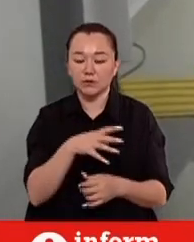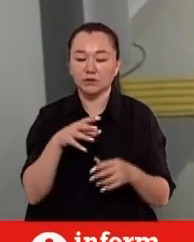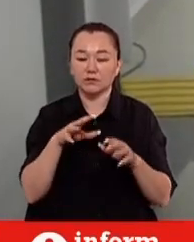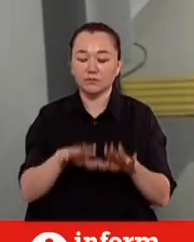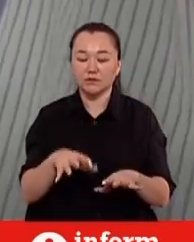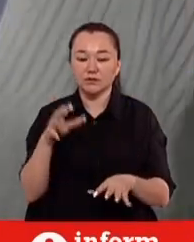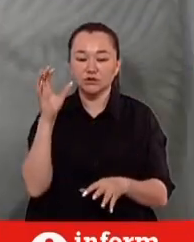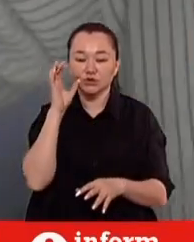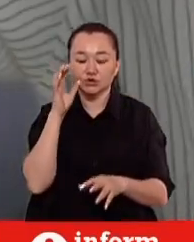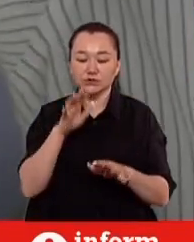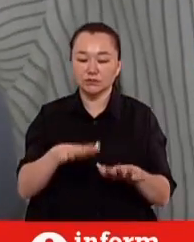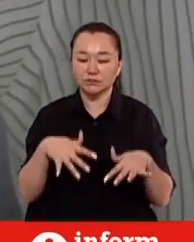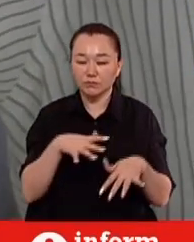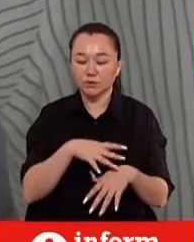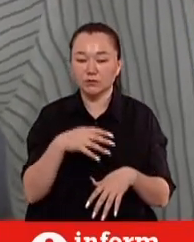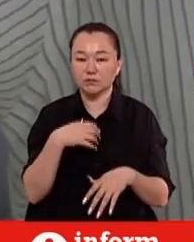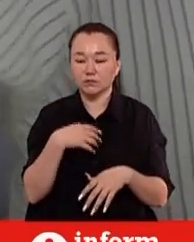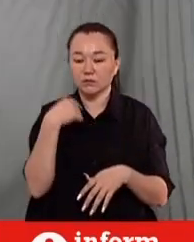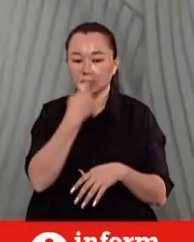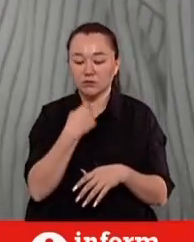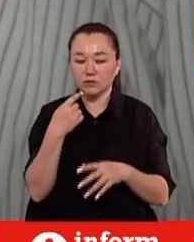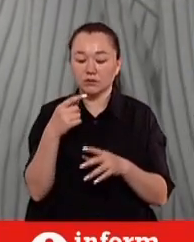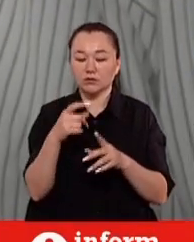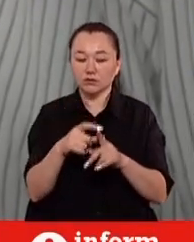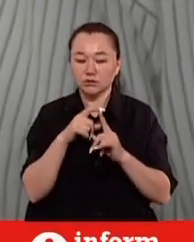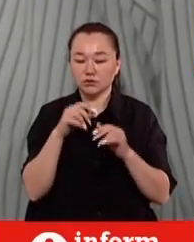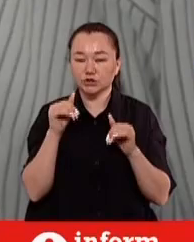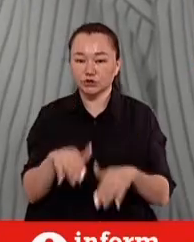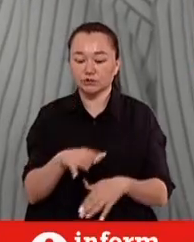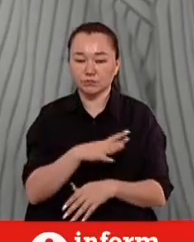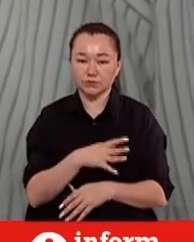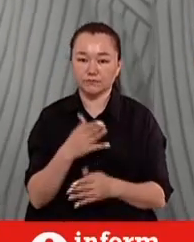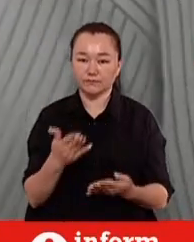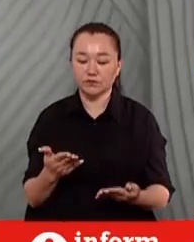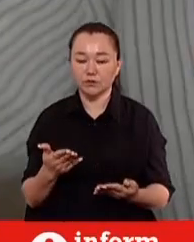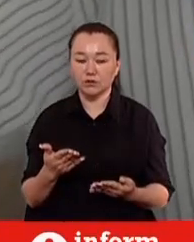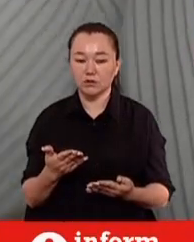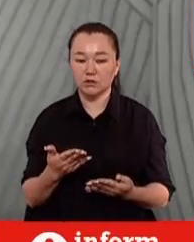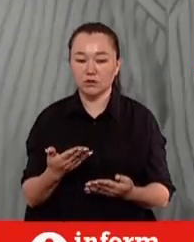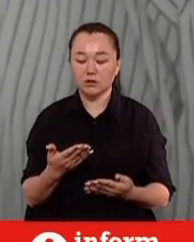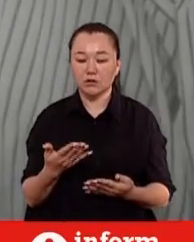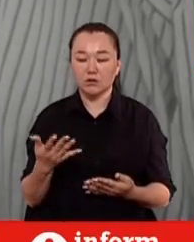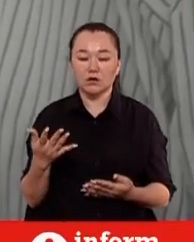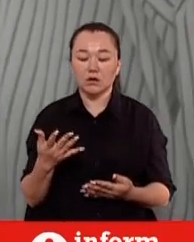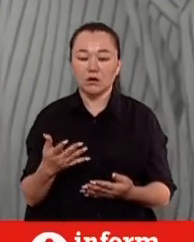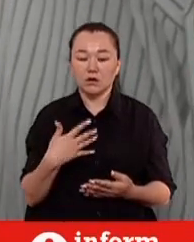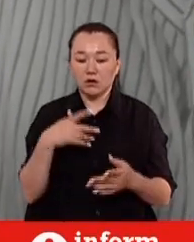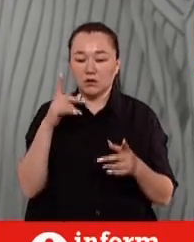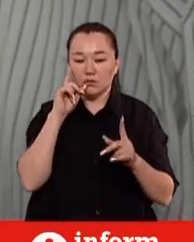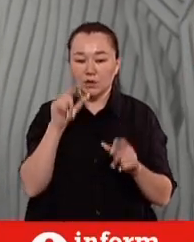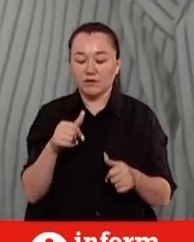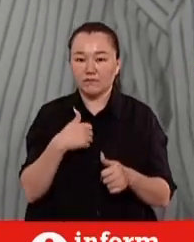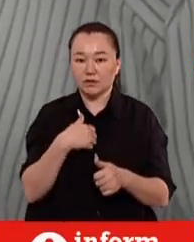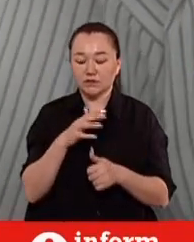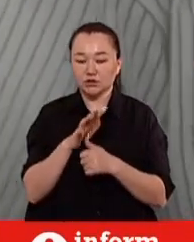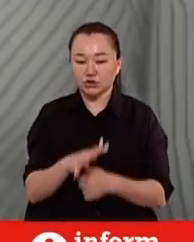тұрып естіді. Біздің көзіміз үкімін шығаратын үкімін. Иә. Сырттай шығарған үкімін құқымыз таптап тұр бұлар